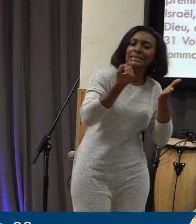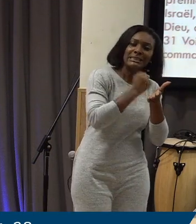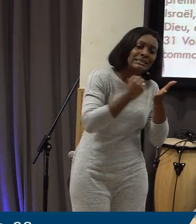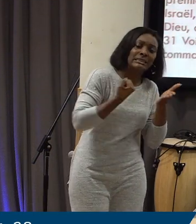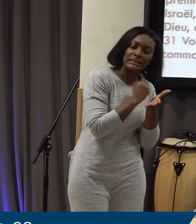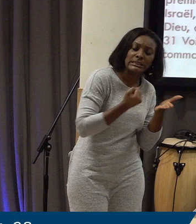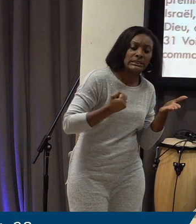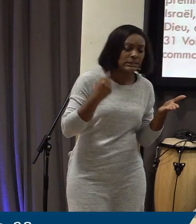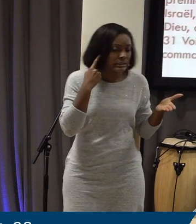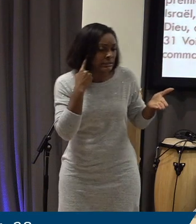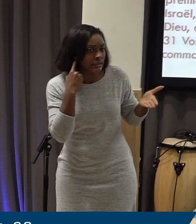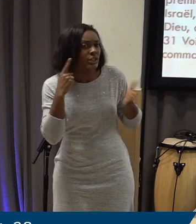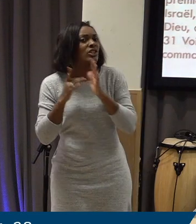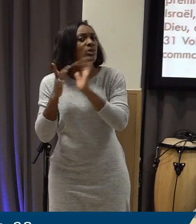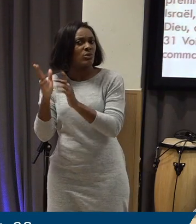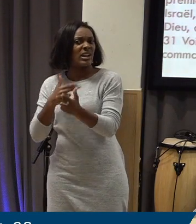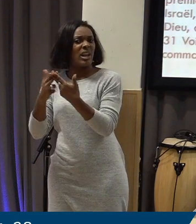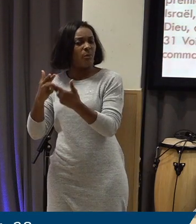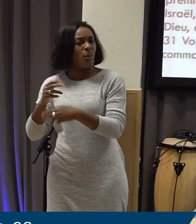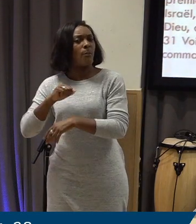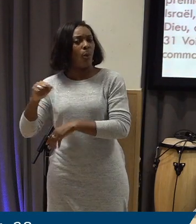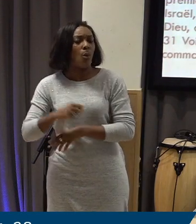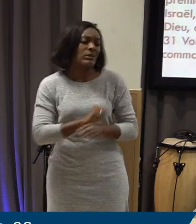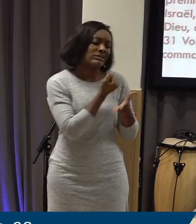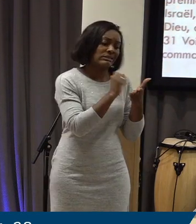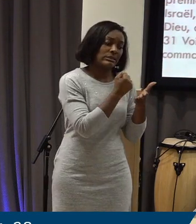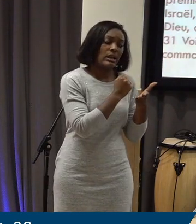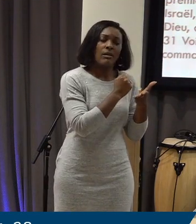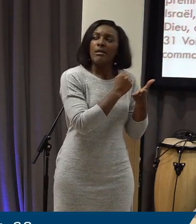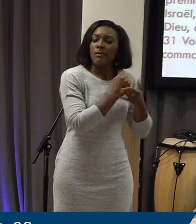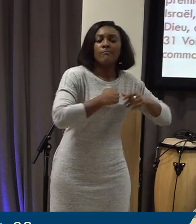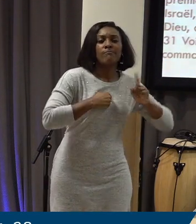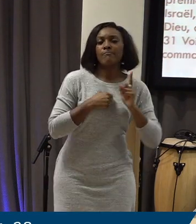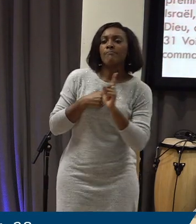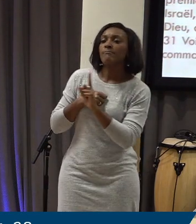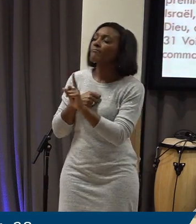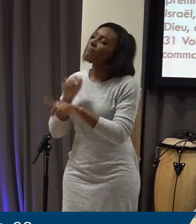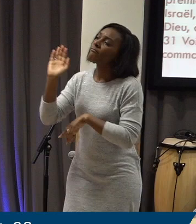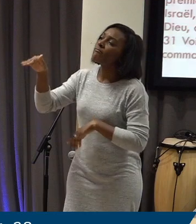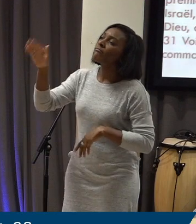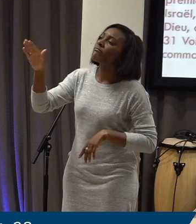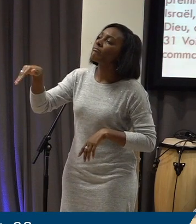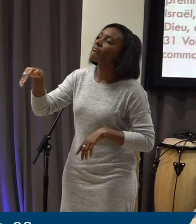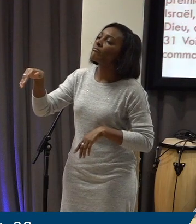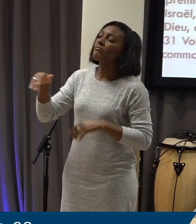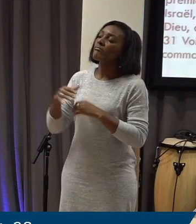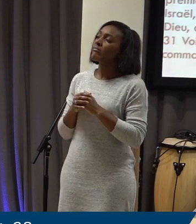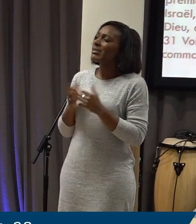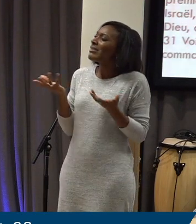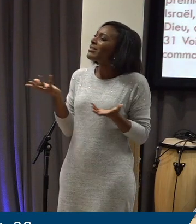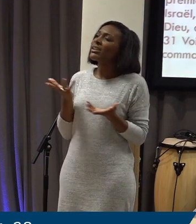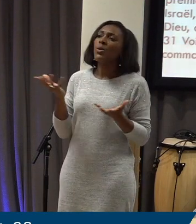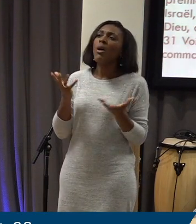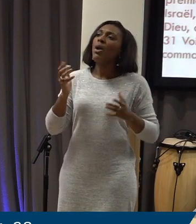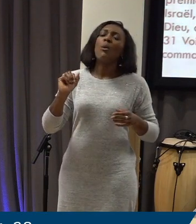bien répondu aux Sadducéens, s'approcha et leur demanda, quel est le premier, et lui demanda, quel est